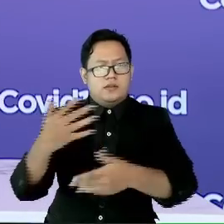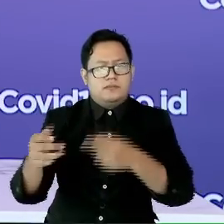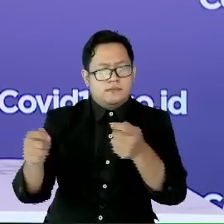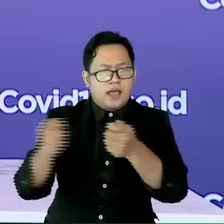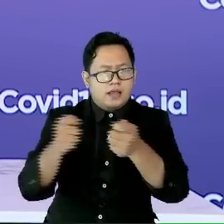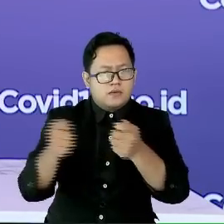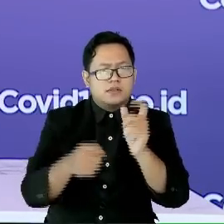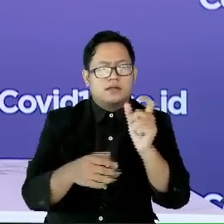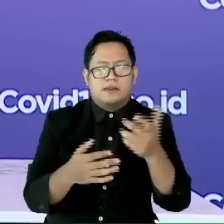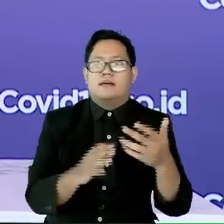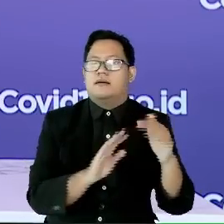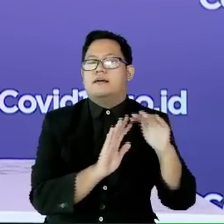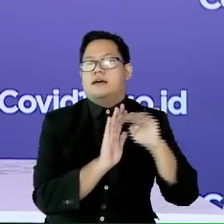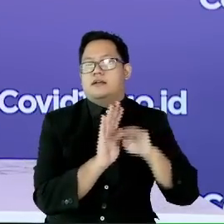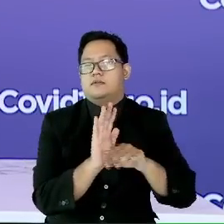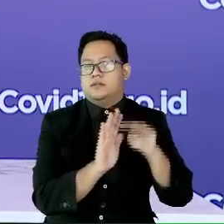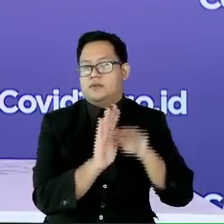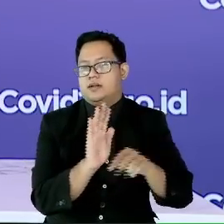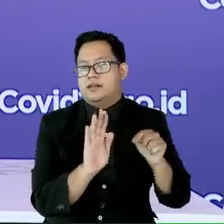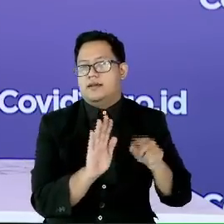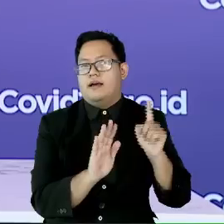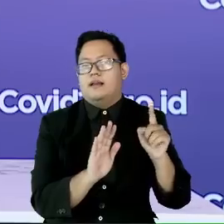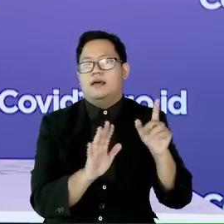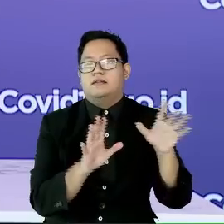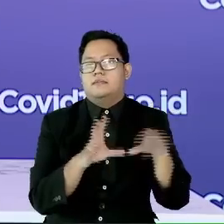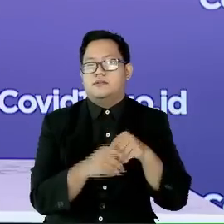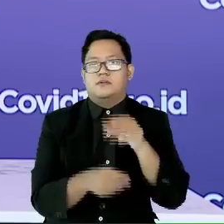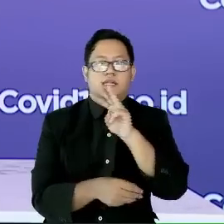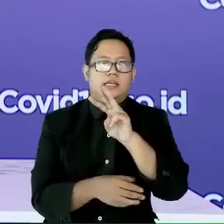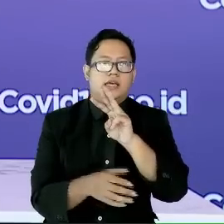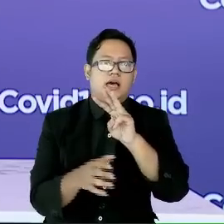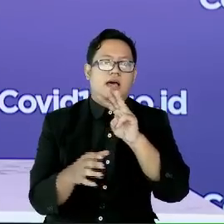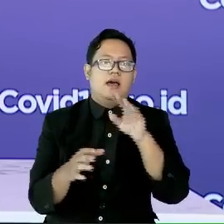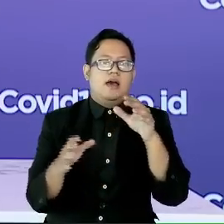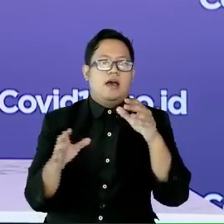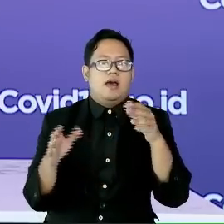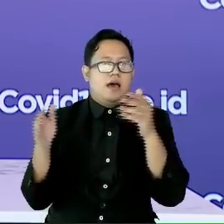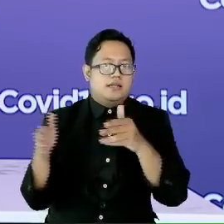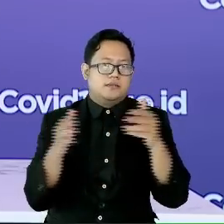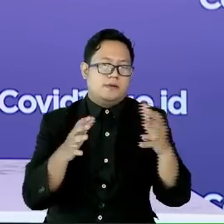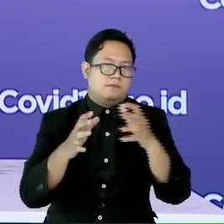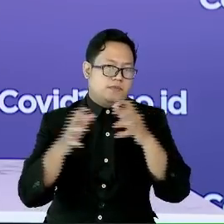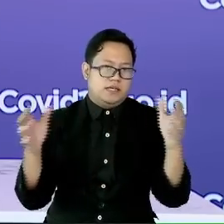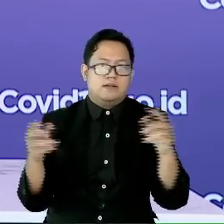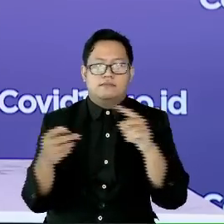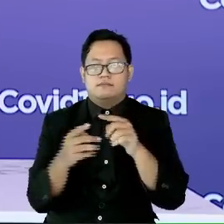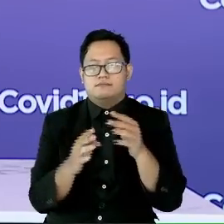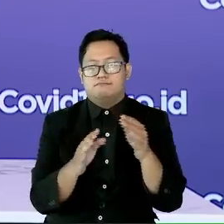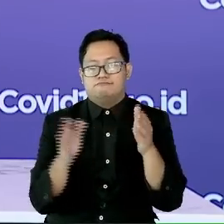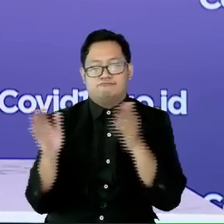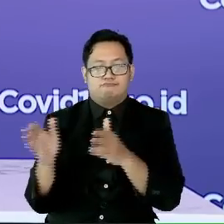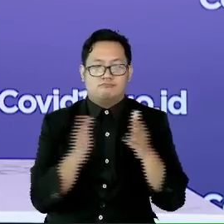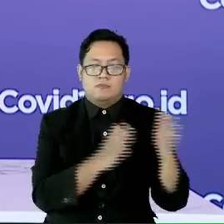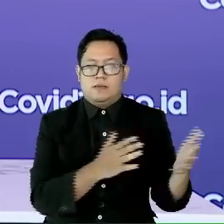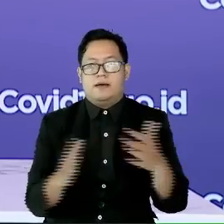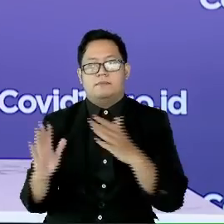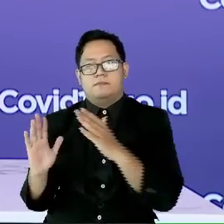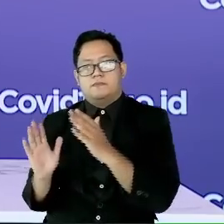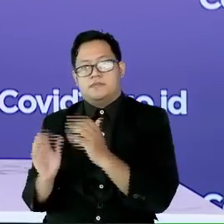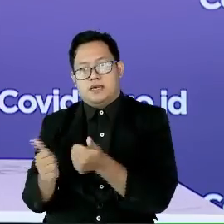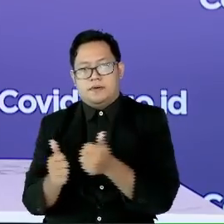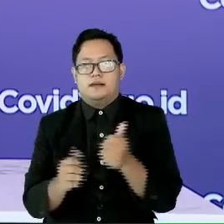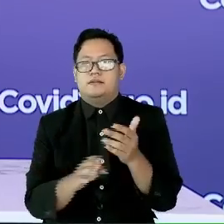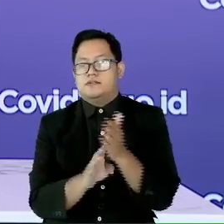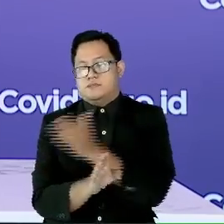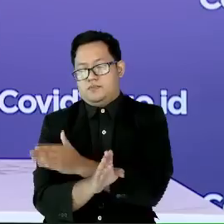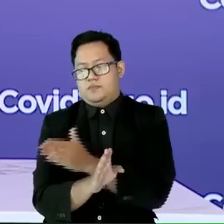regulasi ini telah mencakup 3 aspek besar, yaitu terkait persiapan baik sebelum dan selama perjalanan,